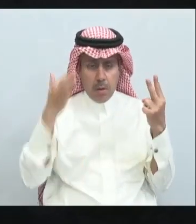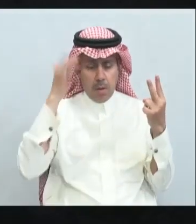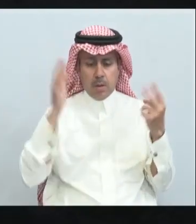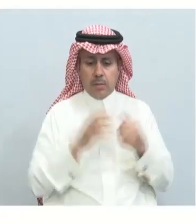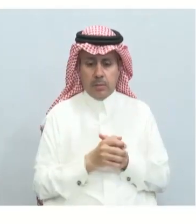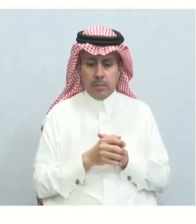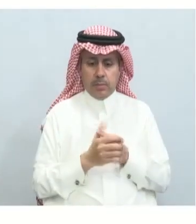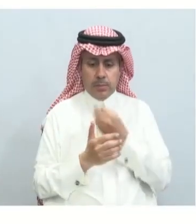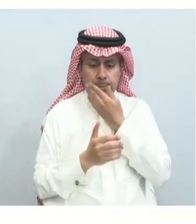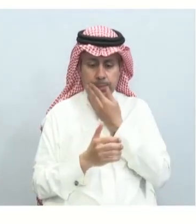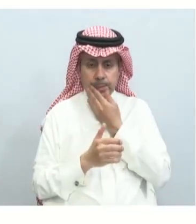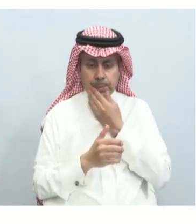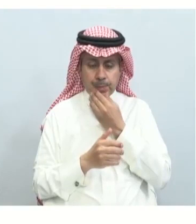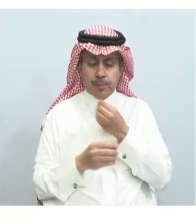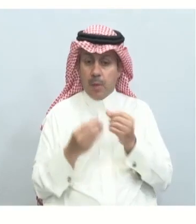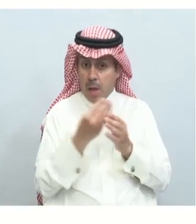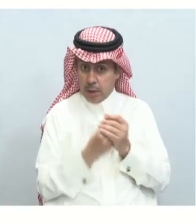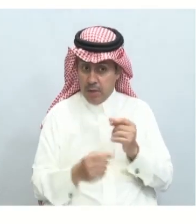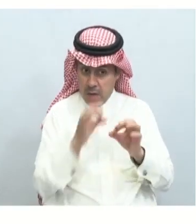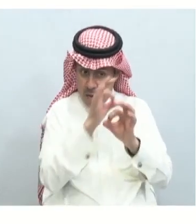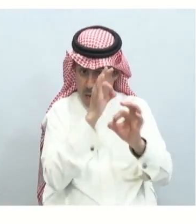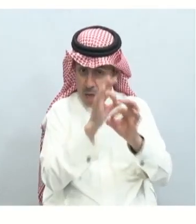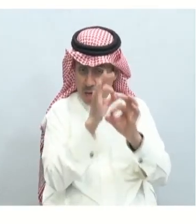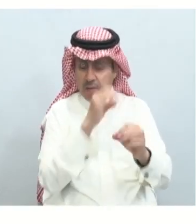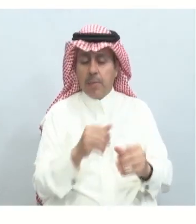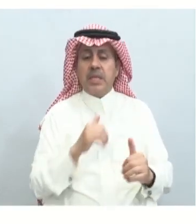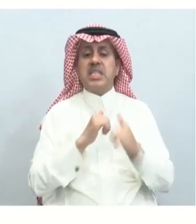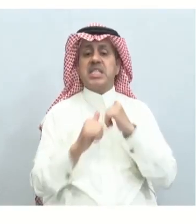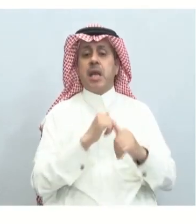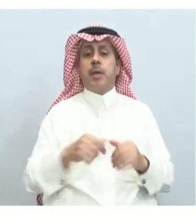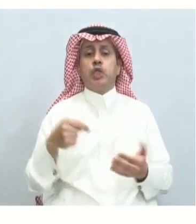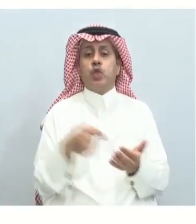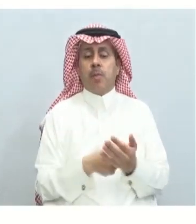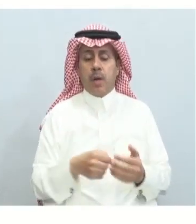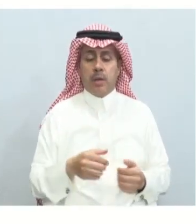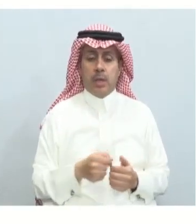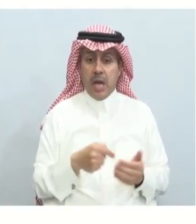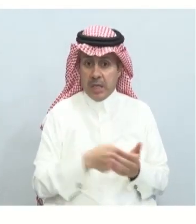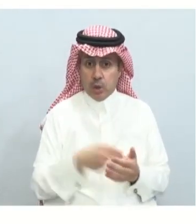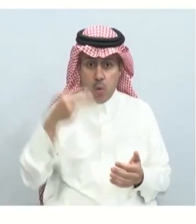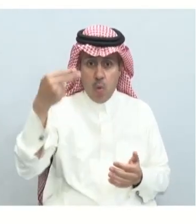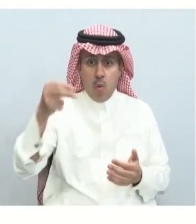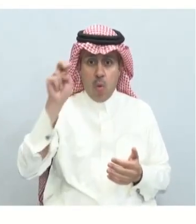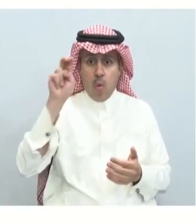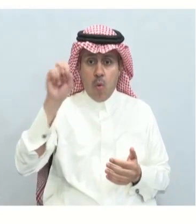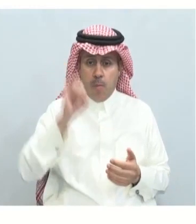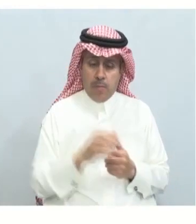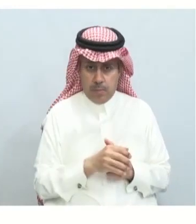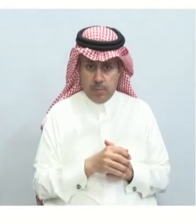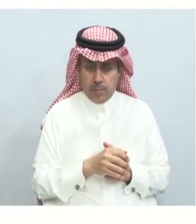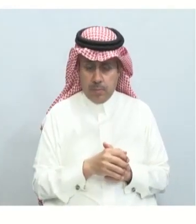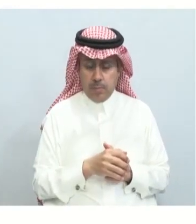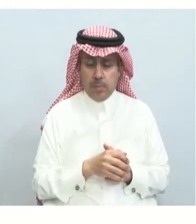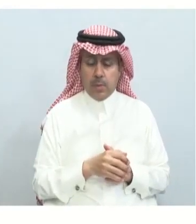جائزه اذا اطفال الانابيب هي وسيله طبيه لعلاج العقم وعدم الانجاب واسباب العقم